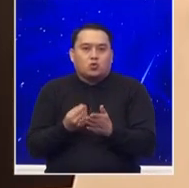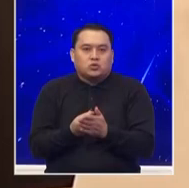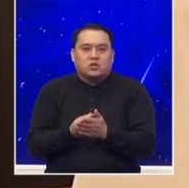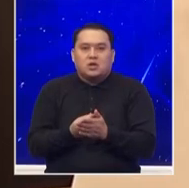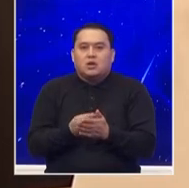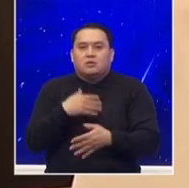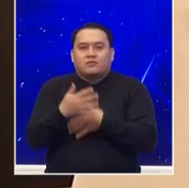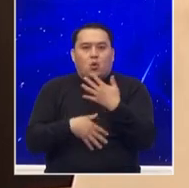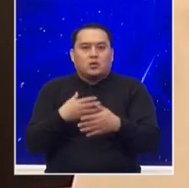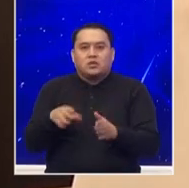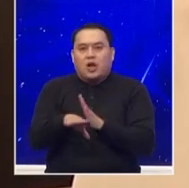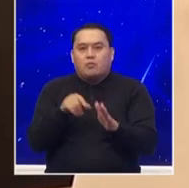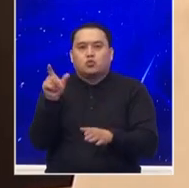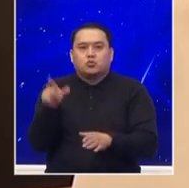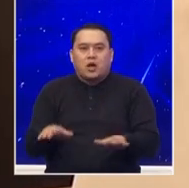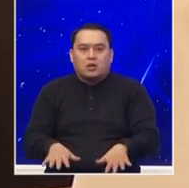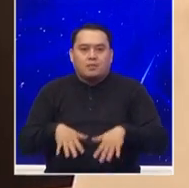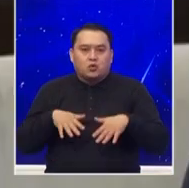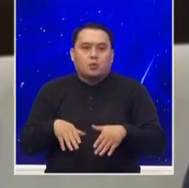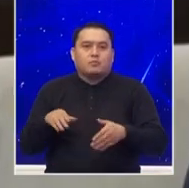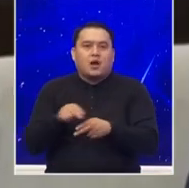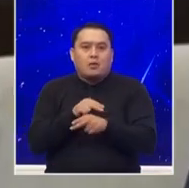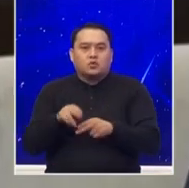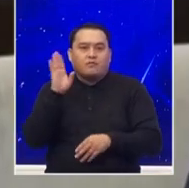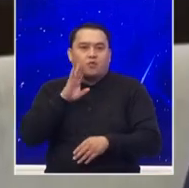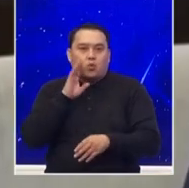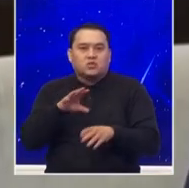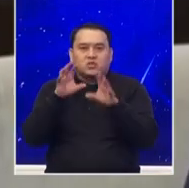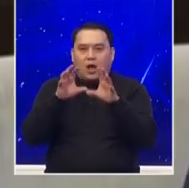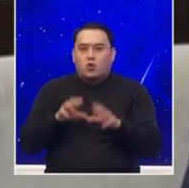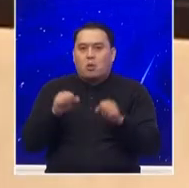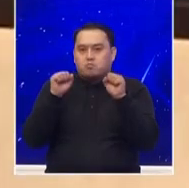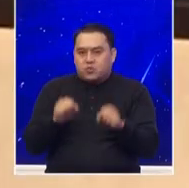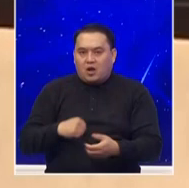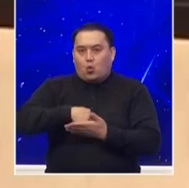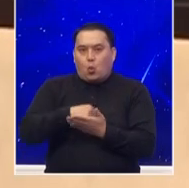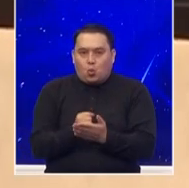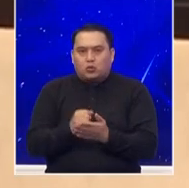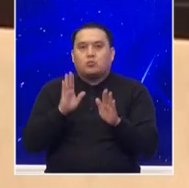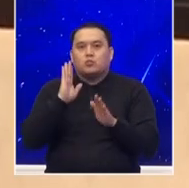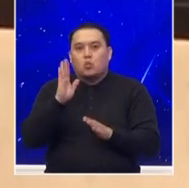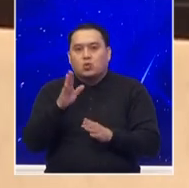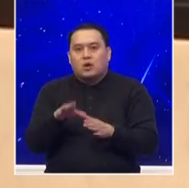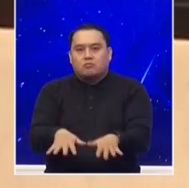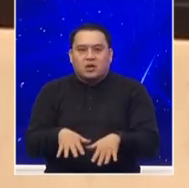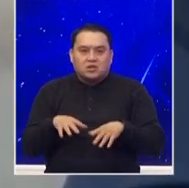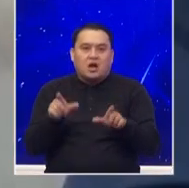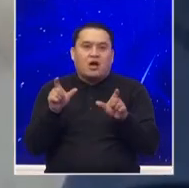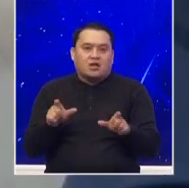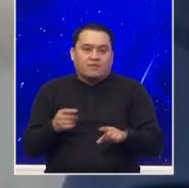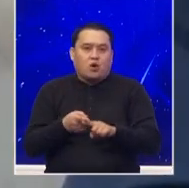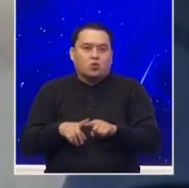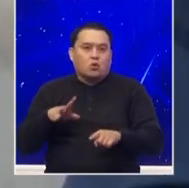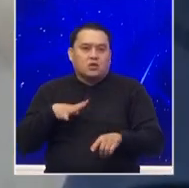не заволокитили, депутаты Сената приняли поправки в Водный кодекс. Теперь правом утверждать тарифы будут наделены маслихаты. Кроме